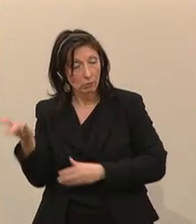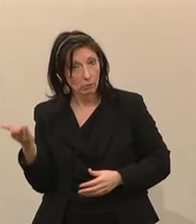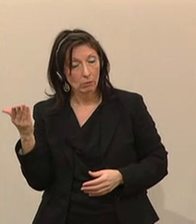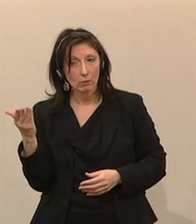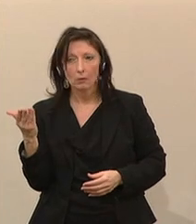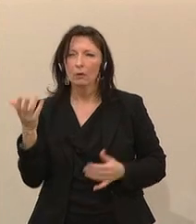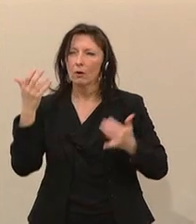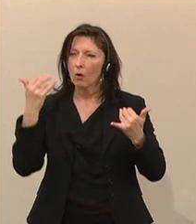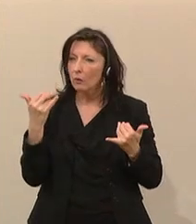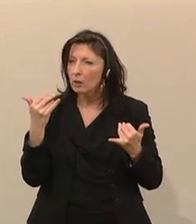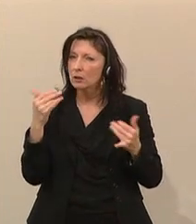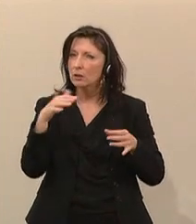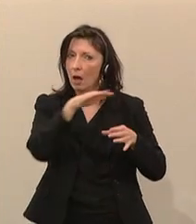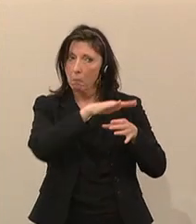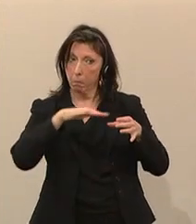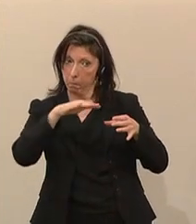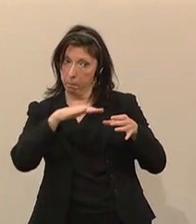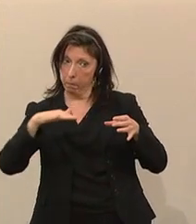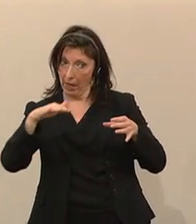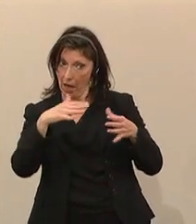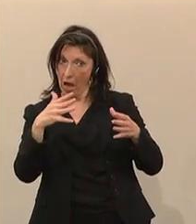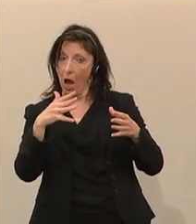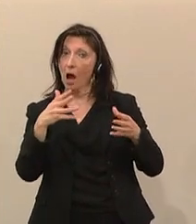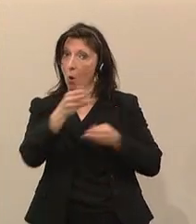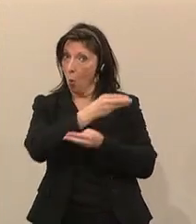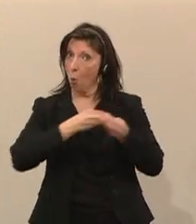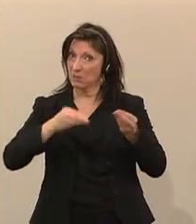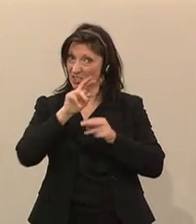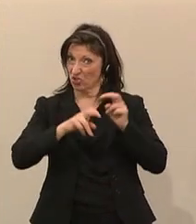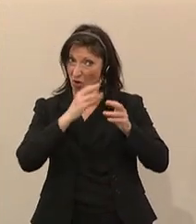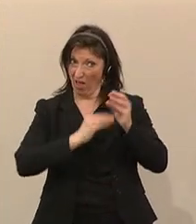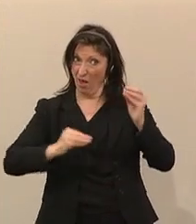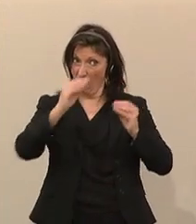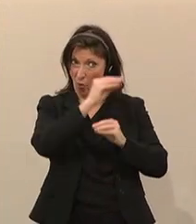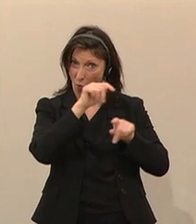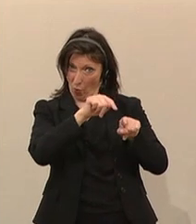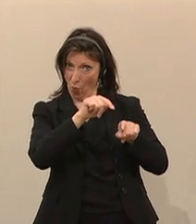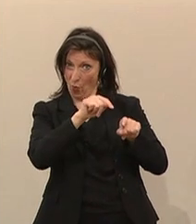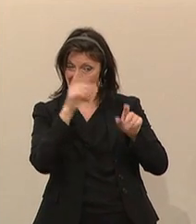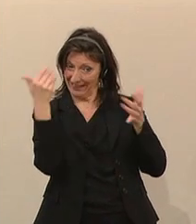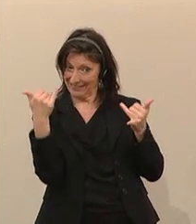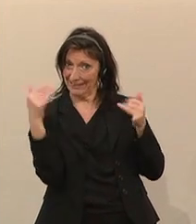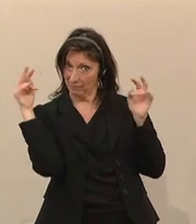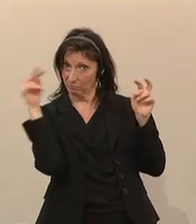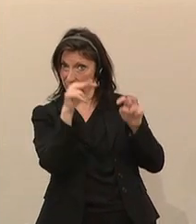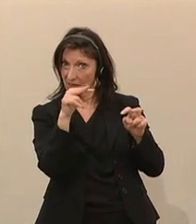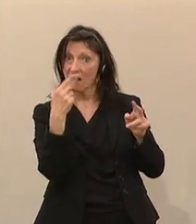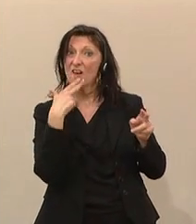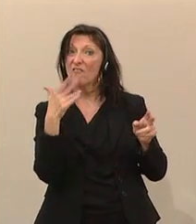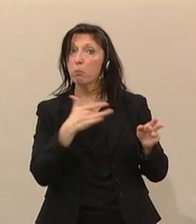einen Blick auf jenen Bereich, wo die Umsatzsteuer auch erhöht wurde. Diese Erhöhung nämlich hat Künstler